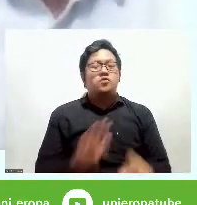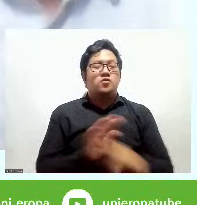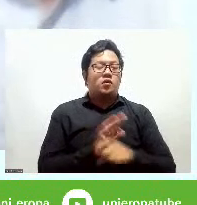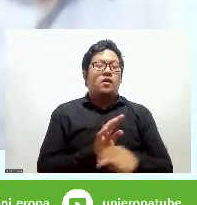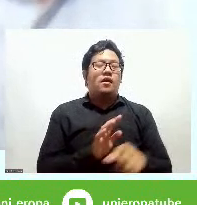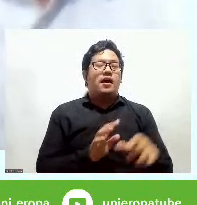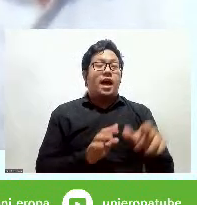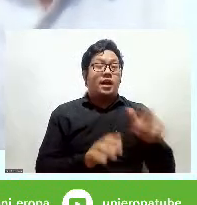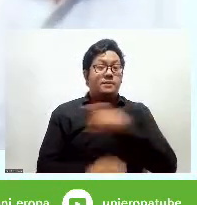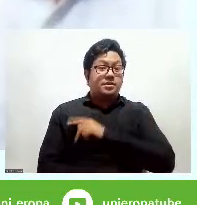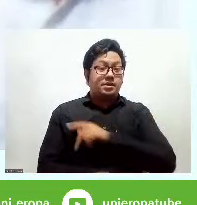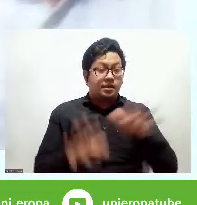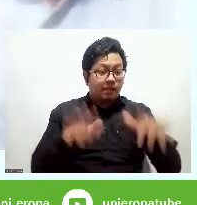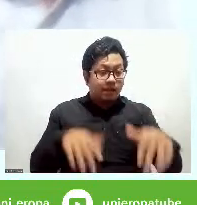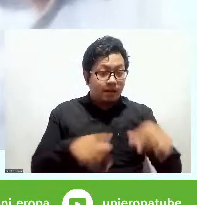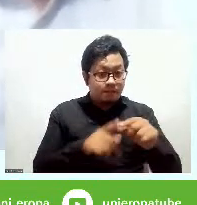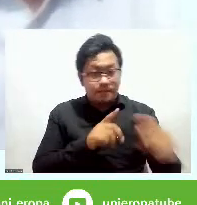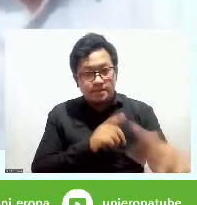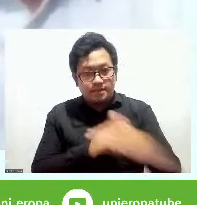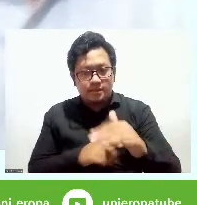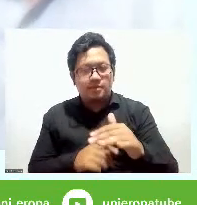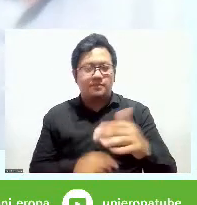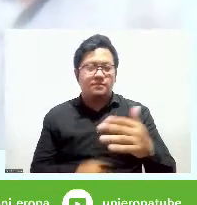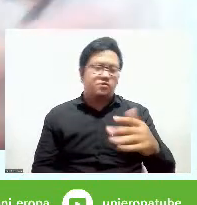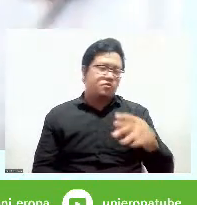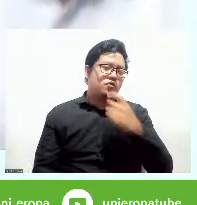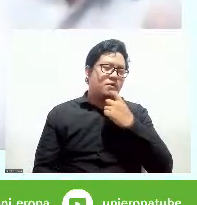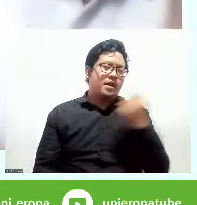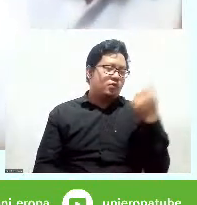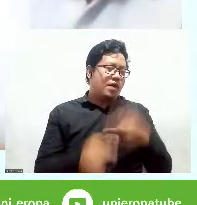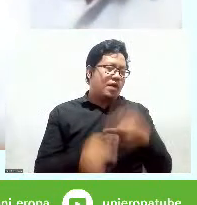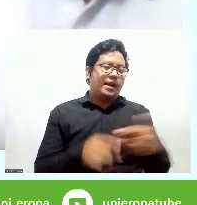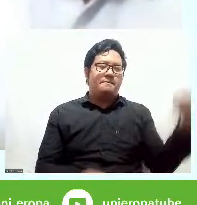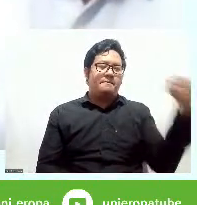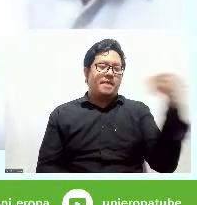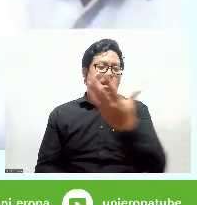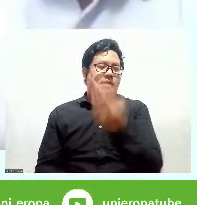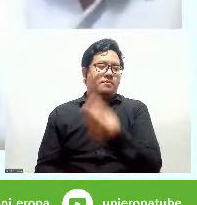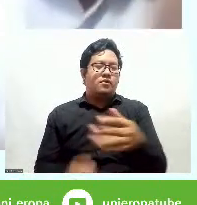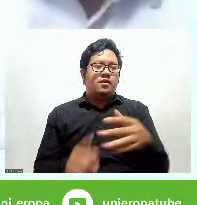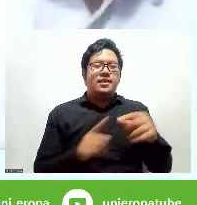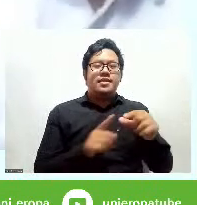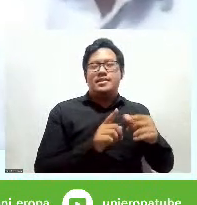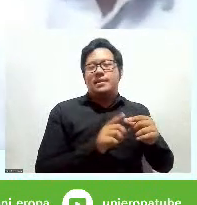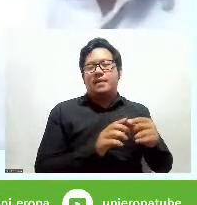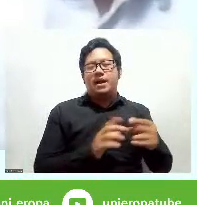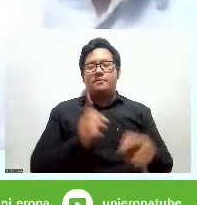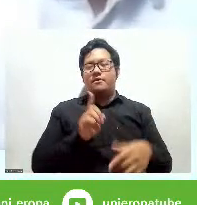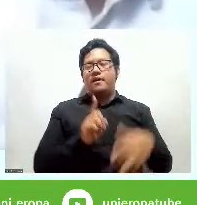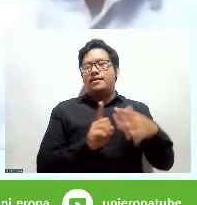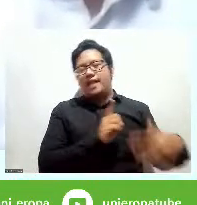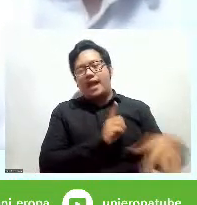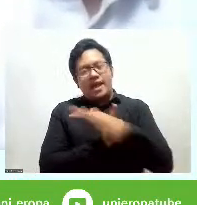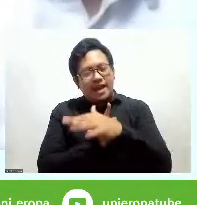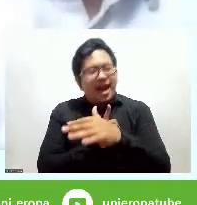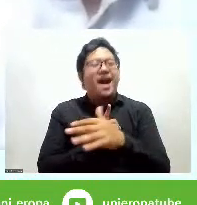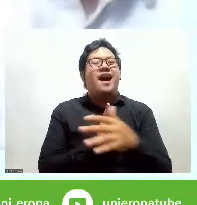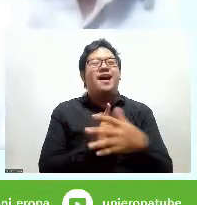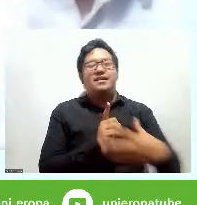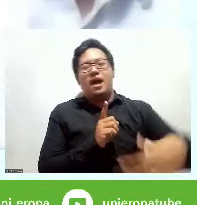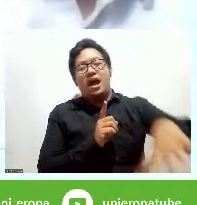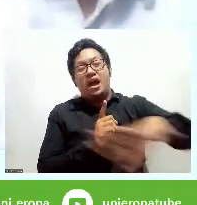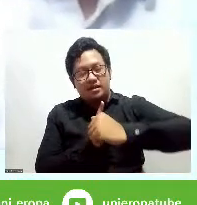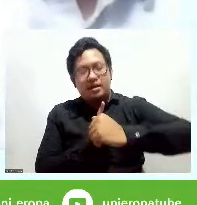di pesisir sekali-sekali main ke kampung nelayan bisa dilihat mereka itu kebanyakan ya banyakan itu tidak